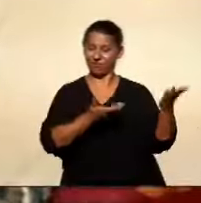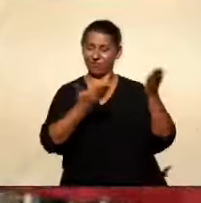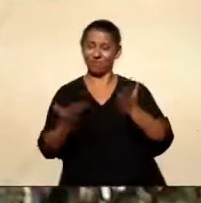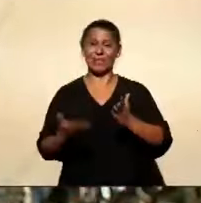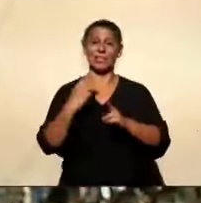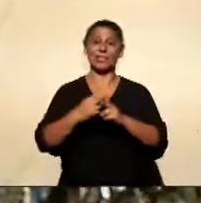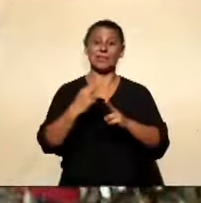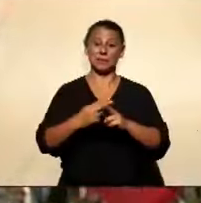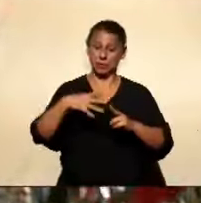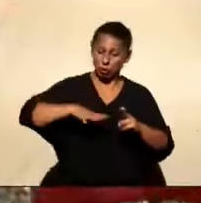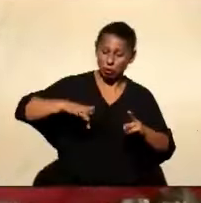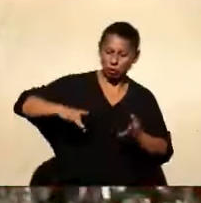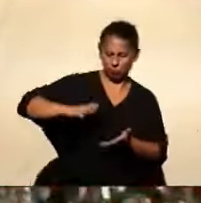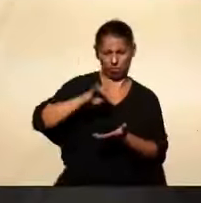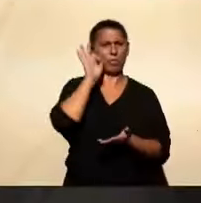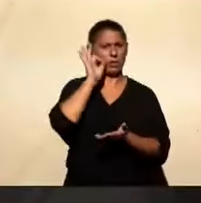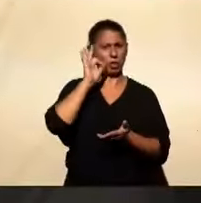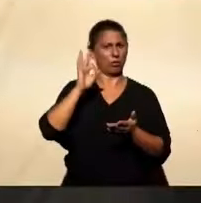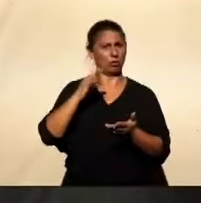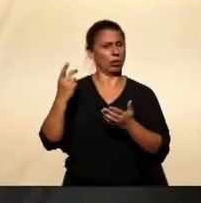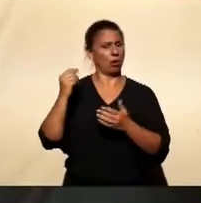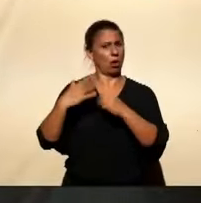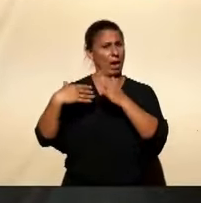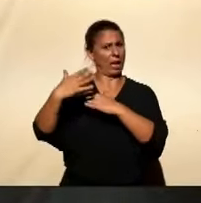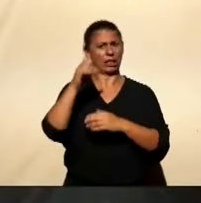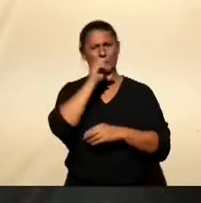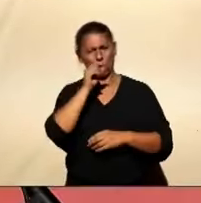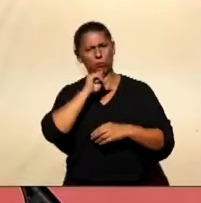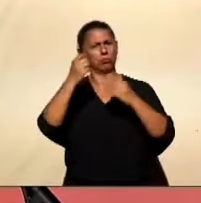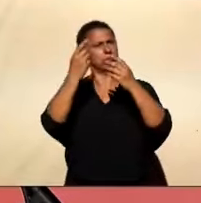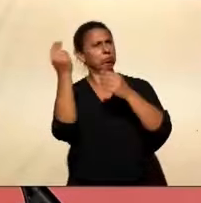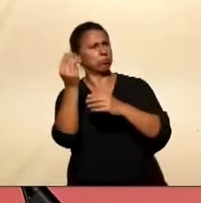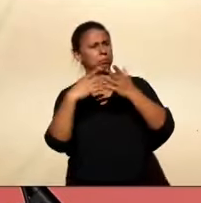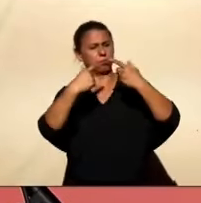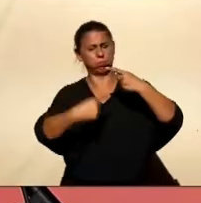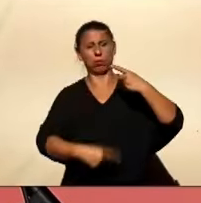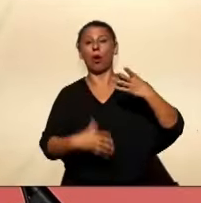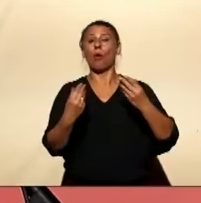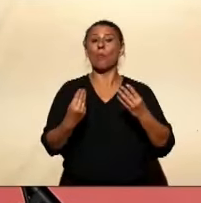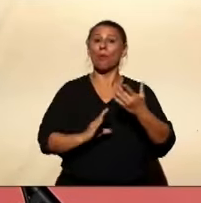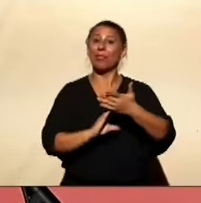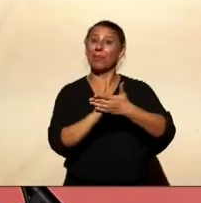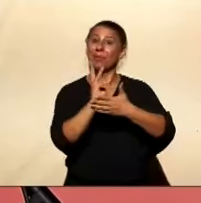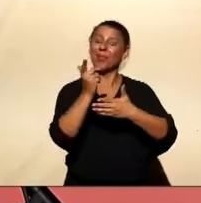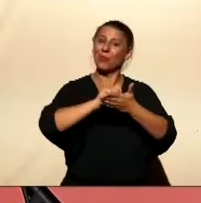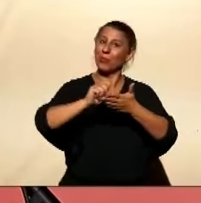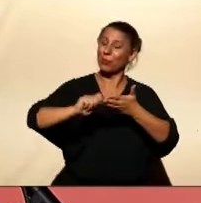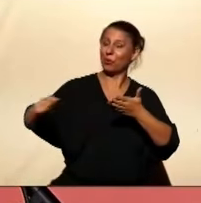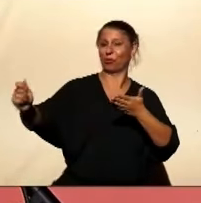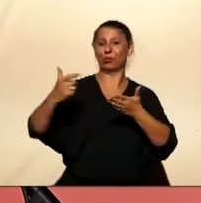σημαντικούς ντόπιους καλλιτέχνες, έχει δώσει βήμα σε πολλούς νέους δημιουργούς, έχει